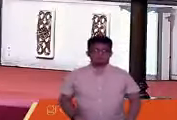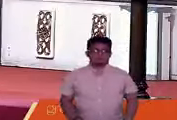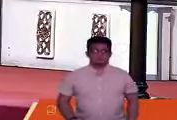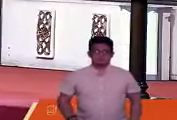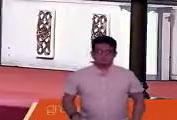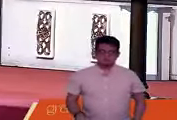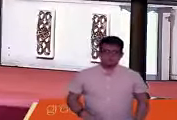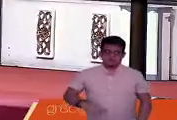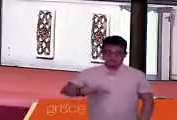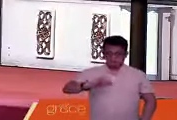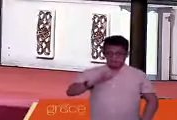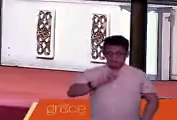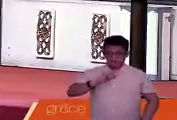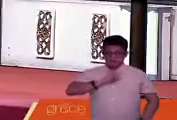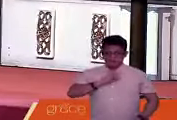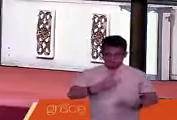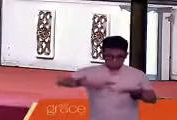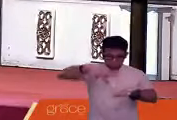And everything is history.